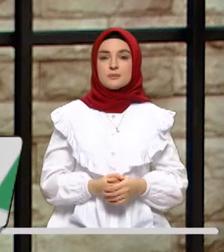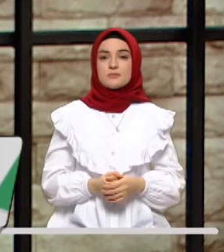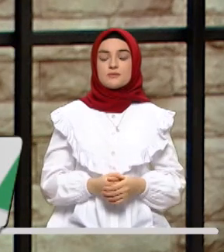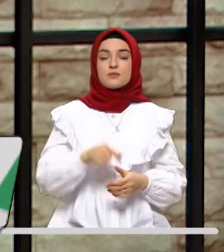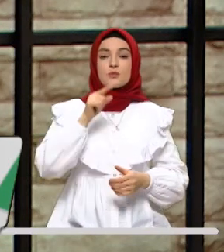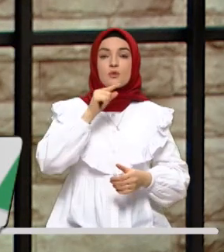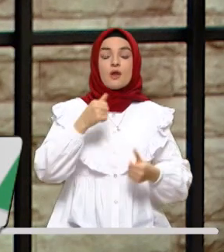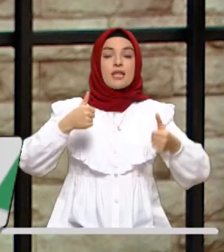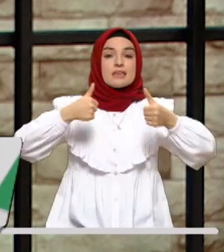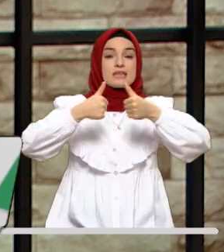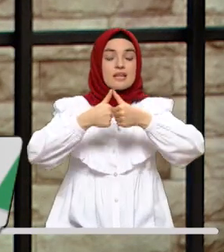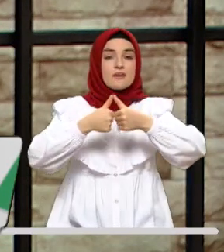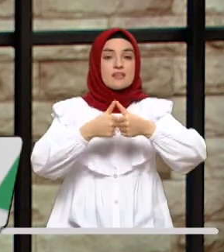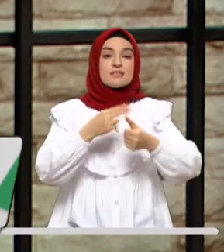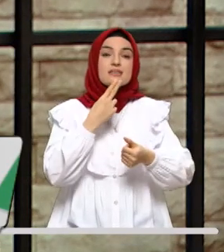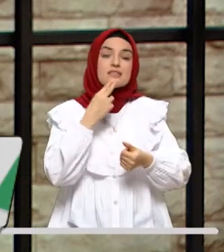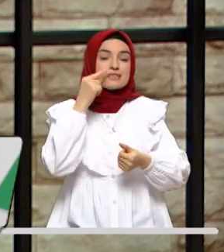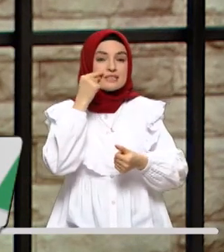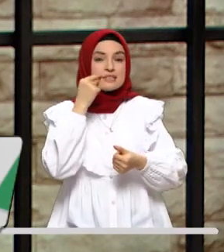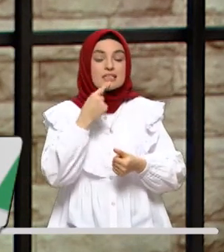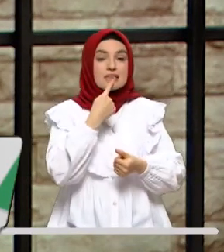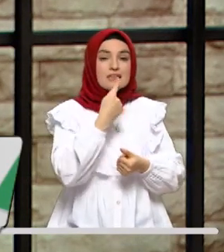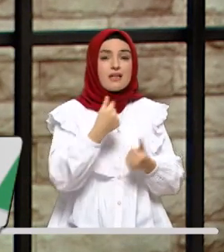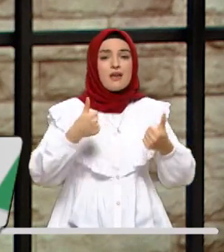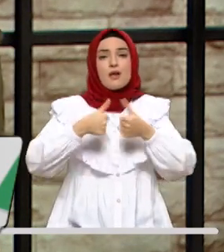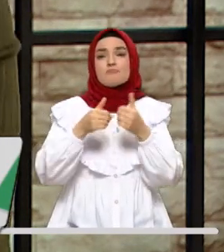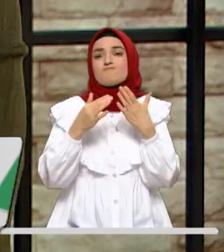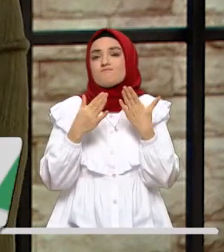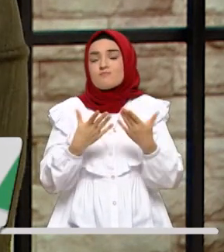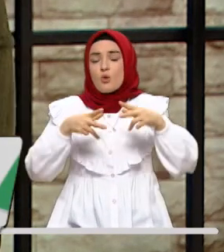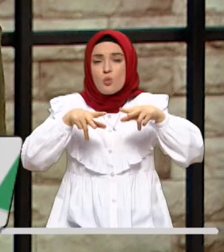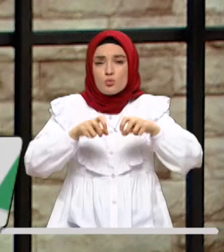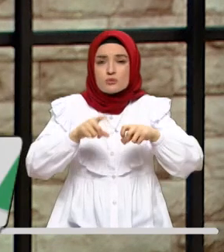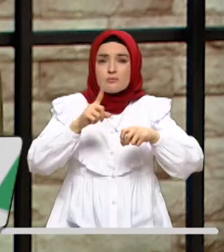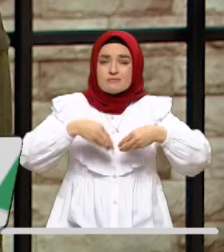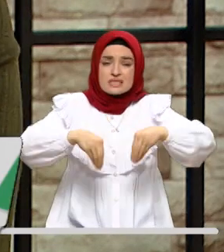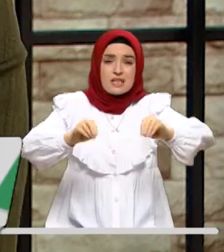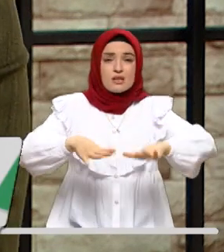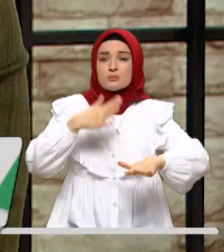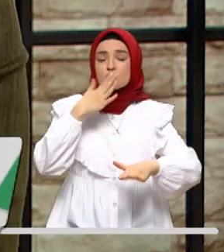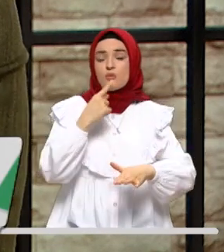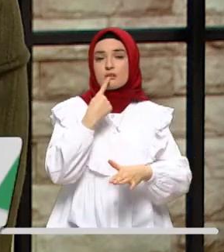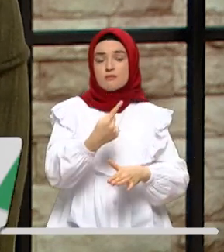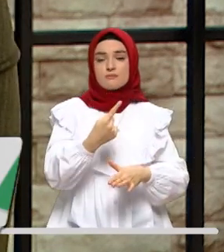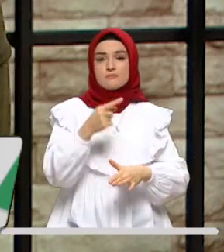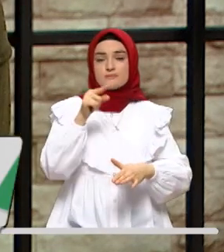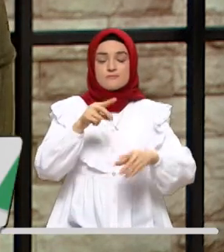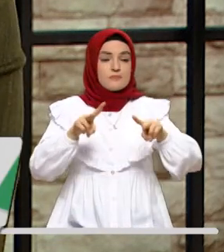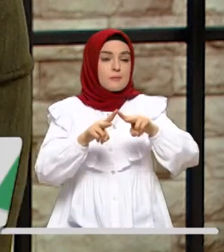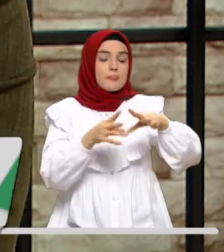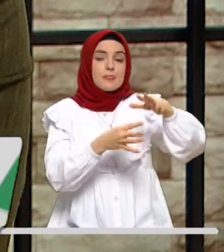O evlenecek çifttir ki evleneceğiz. Fakat oturacak bir halımız bile yok. Mehmet Akif'in